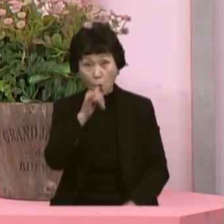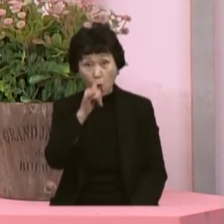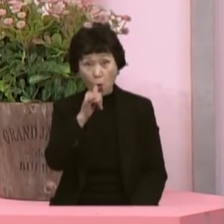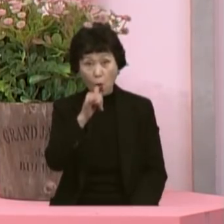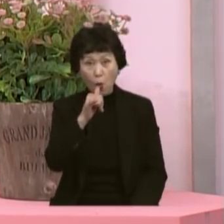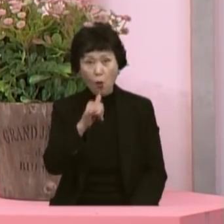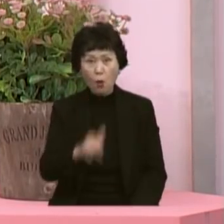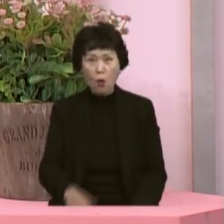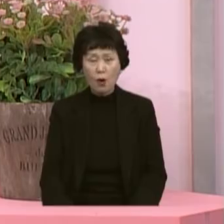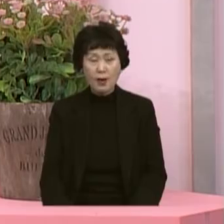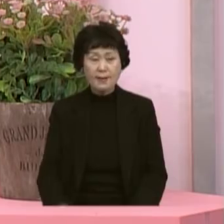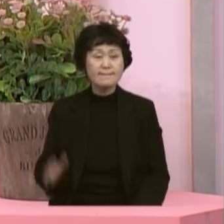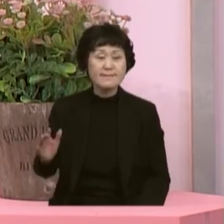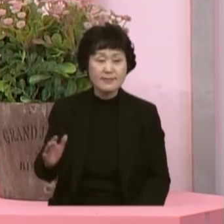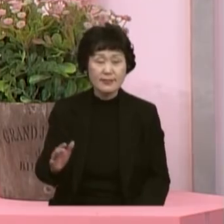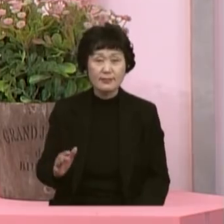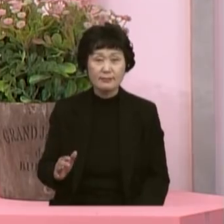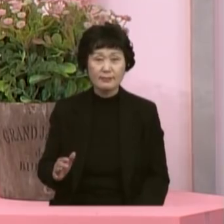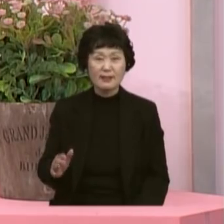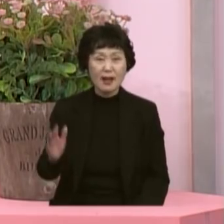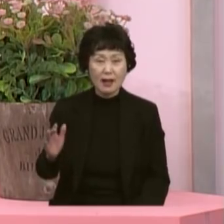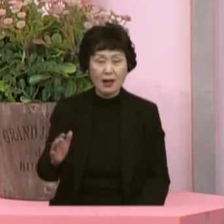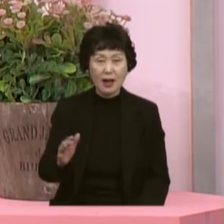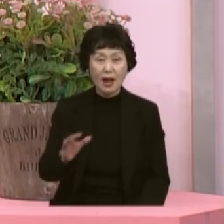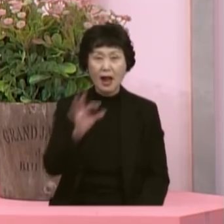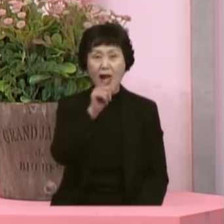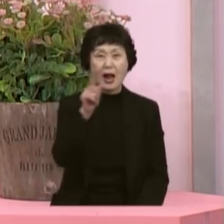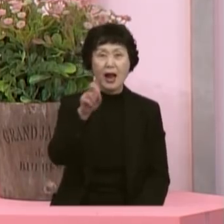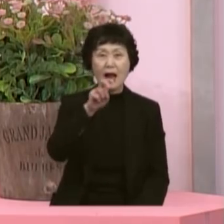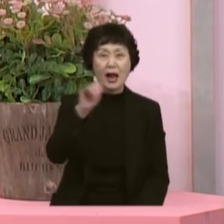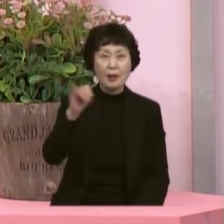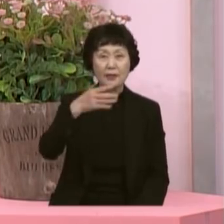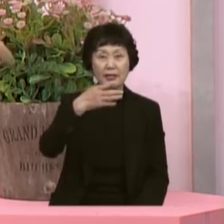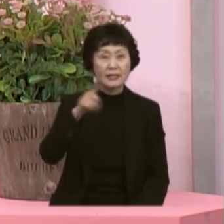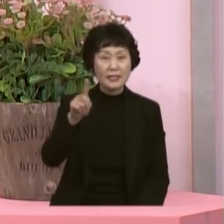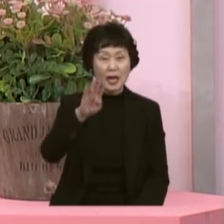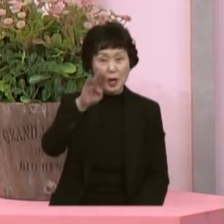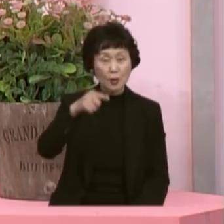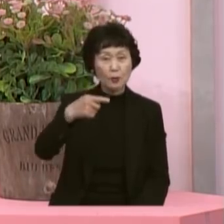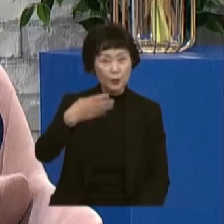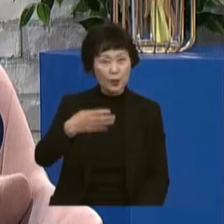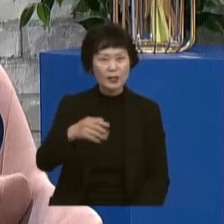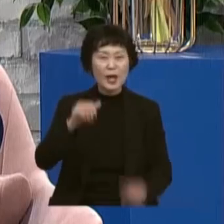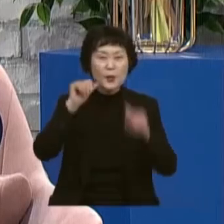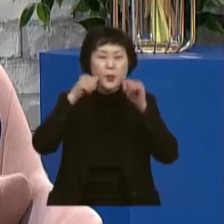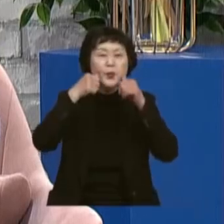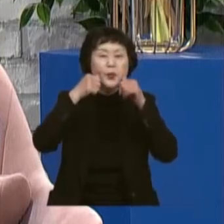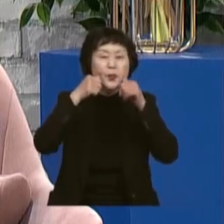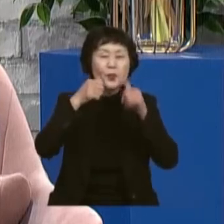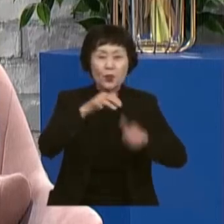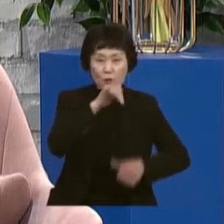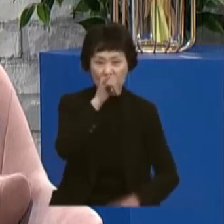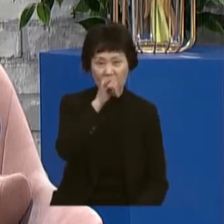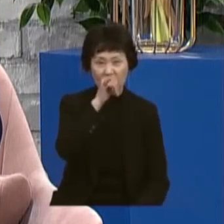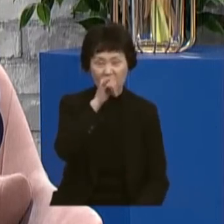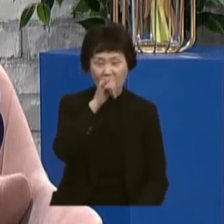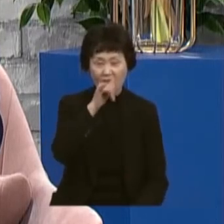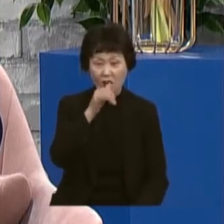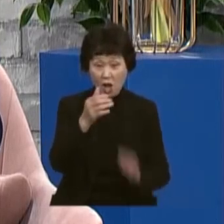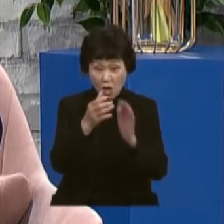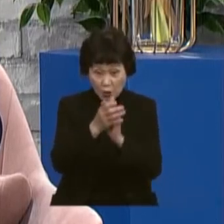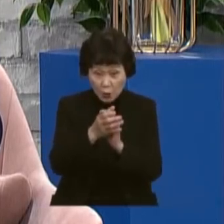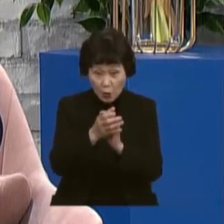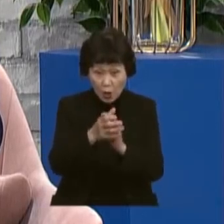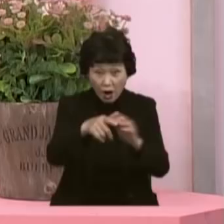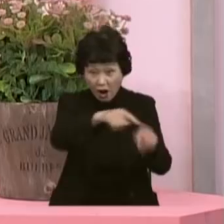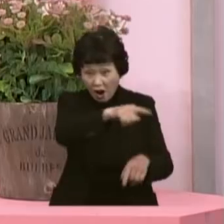게 뭘 쳐다봐 꼽냐 이 자식들아 아 미타불 아 막 이런 거 놀린 거예요. 그러니까 얄미워. 매를 버는 거야. 매를.